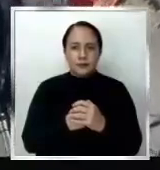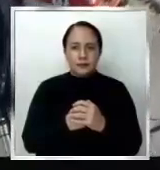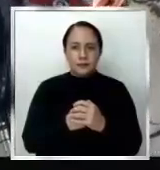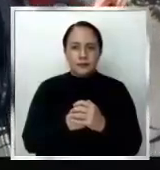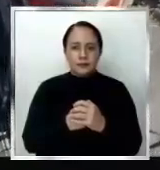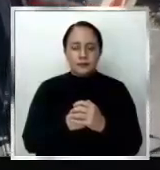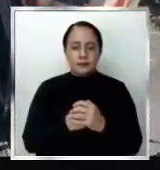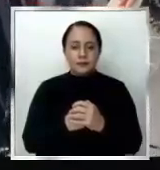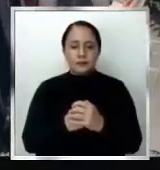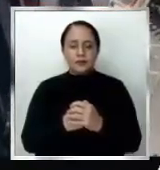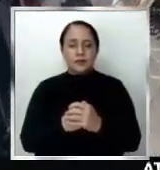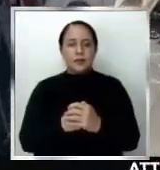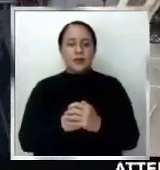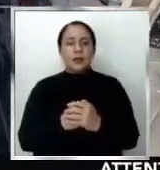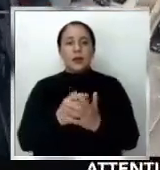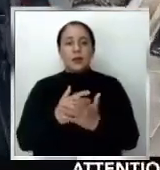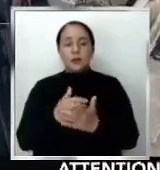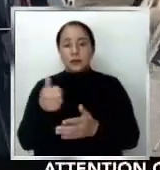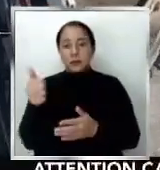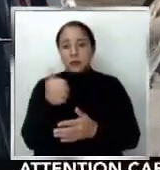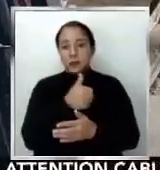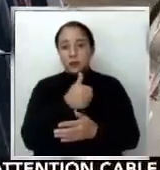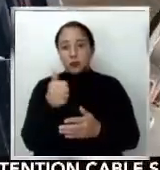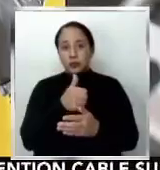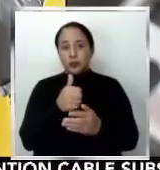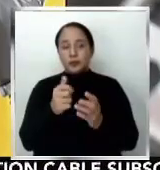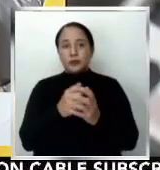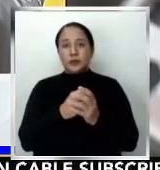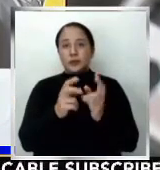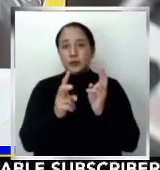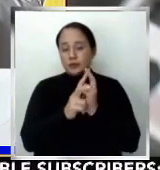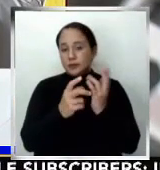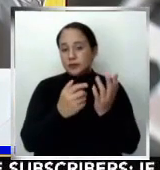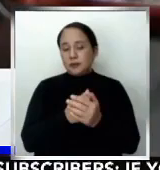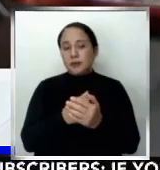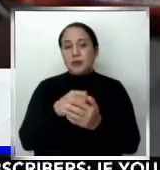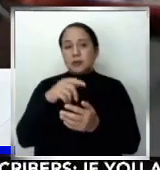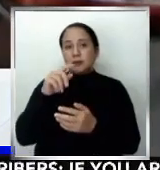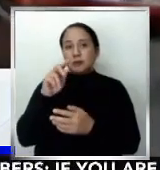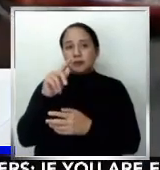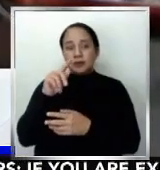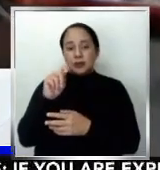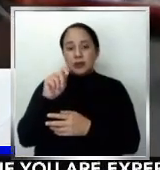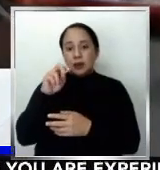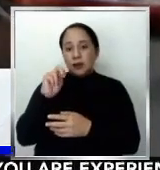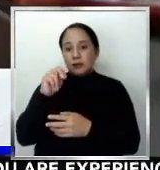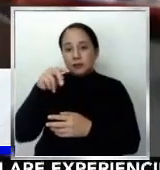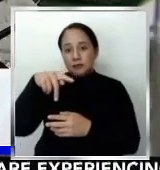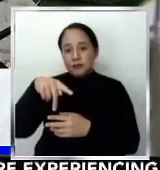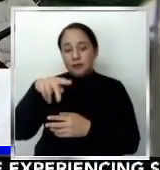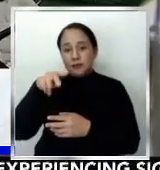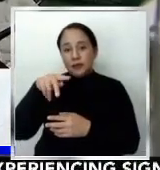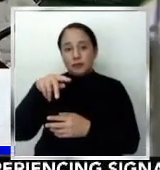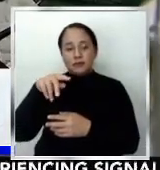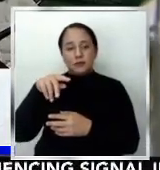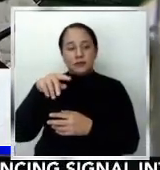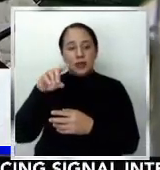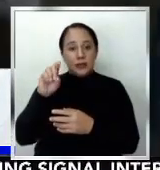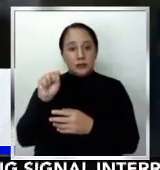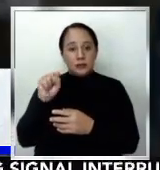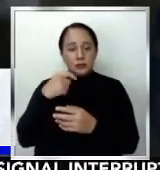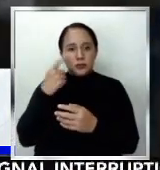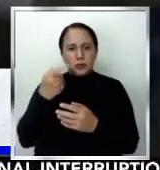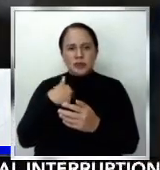Pati ang mga Transport Network Vehicle Service o TNVS hindi na rin daw kinakaya ang walang patumanggang taas presyo ng produktong